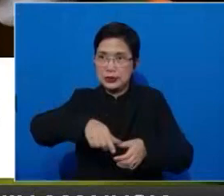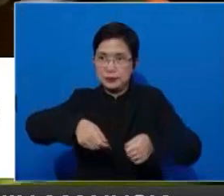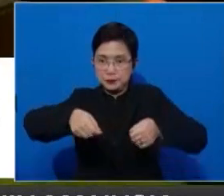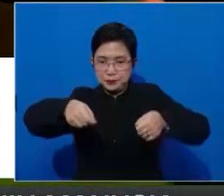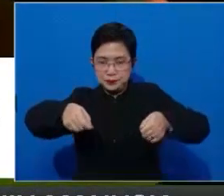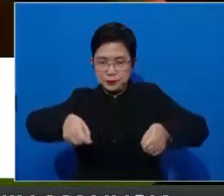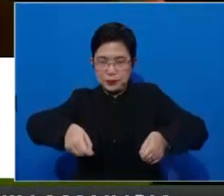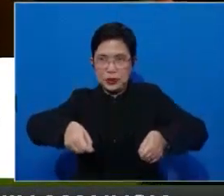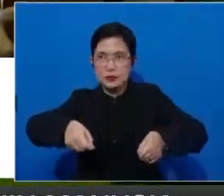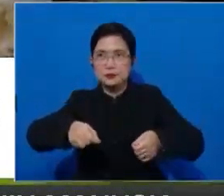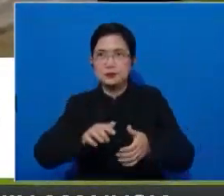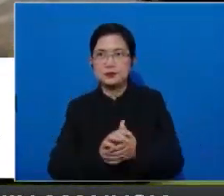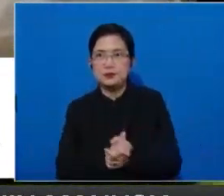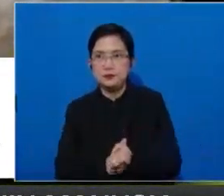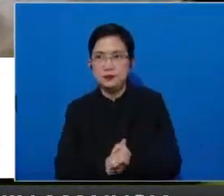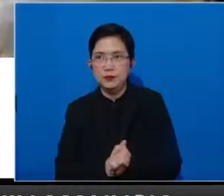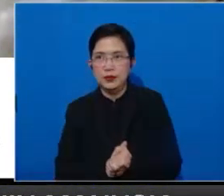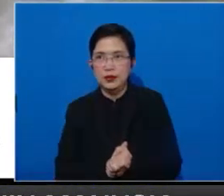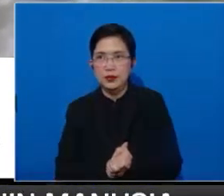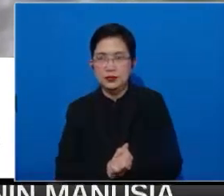Nih, kenapa? Supaya ketika nanti dia di